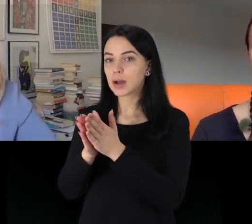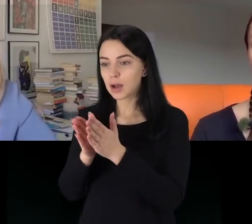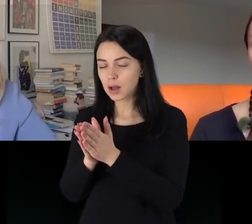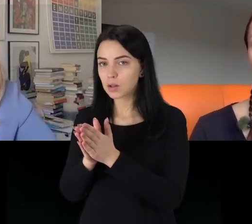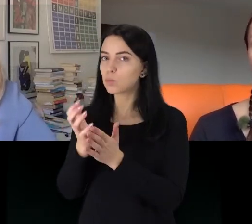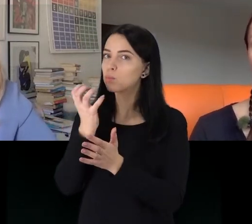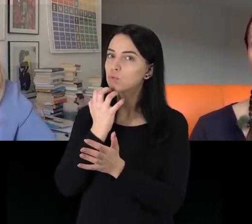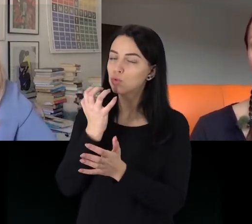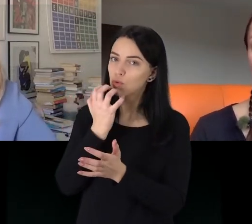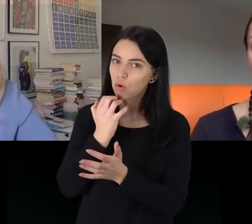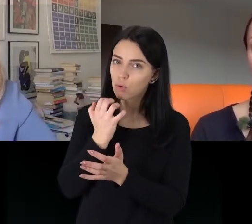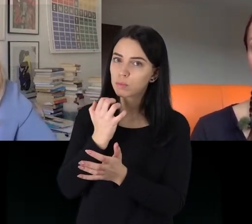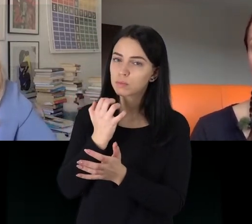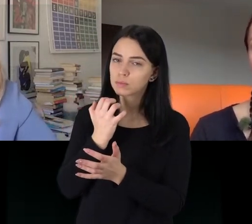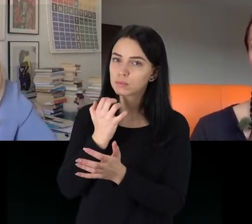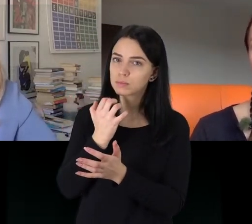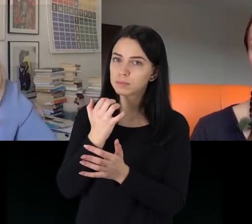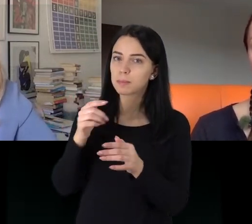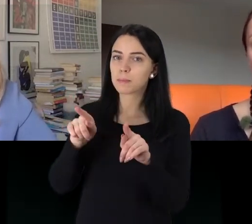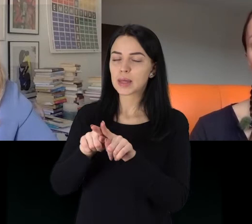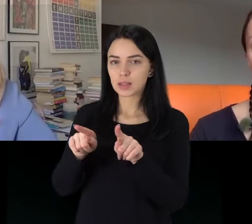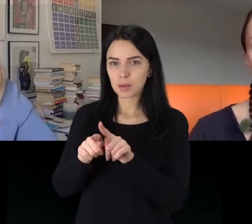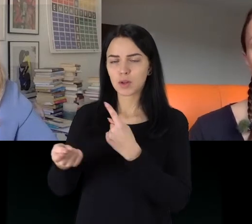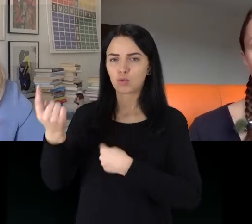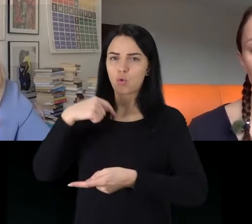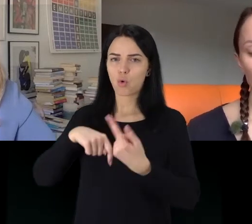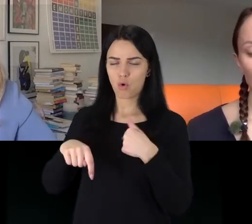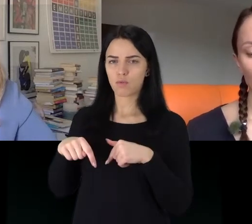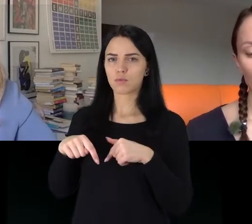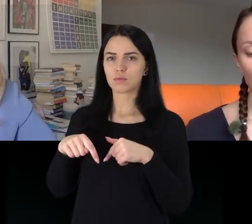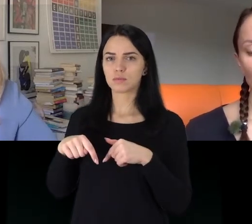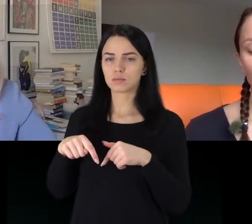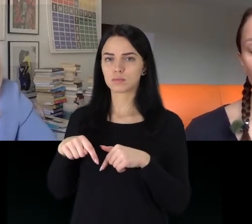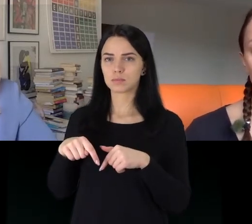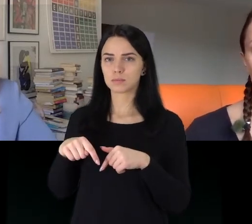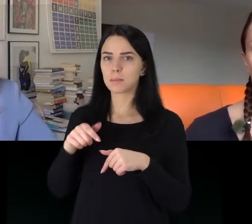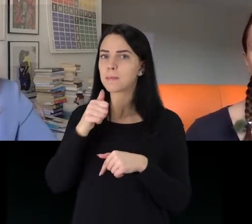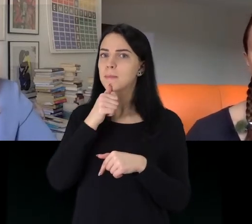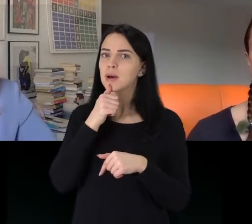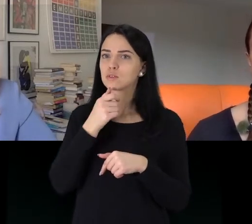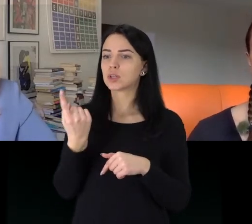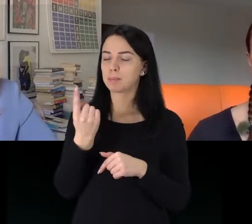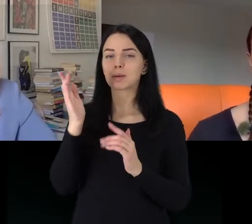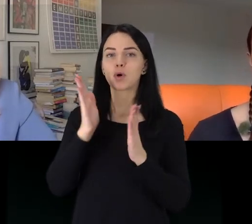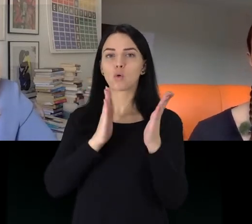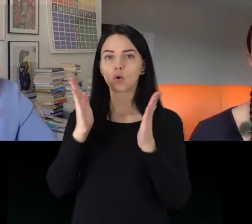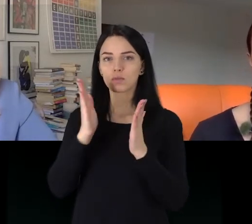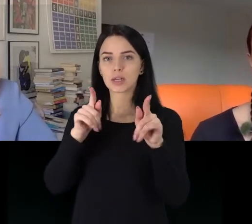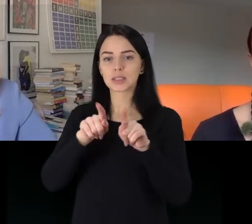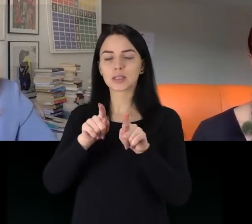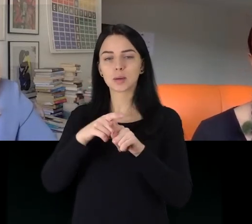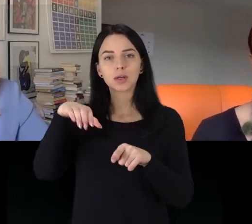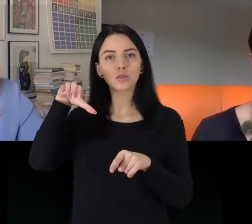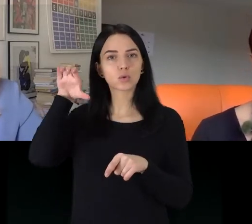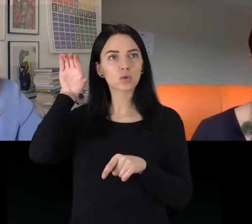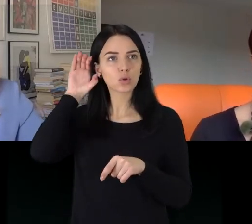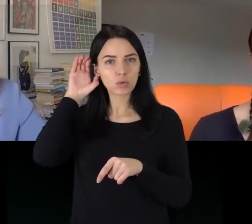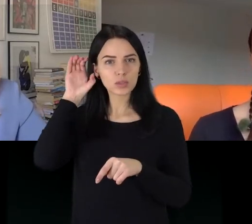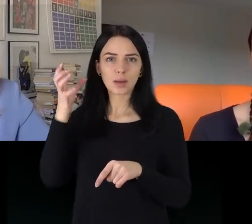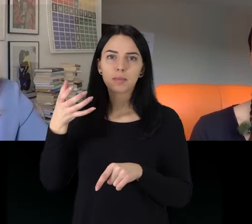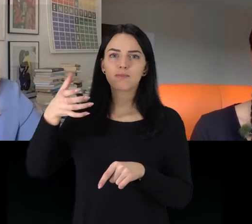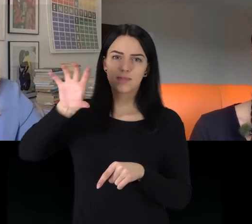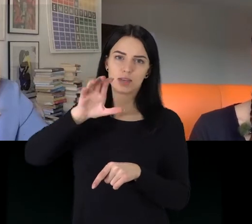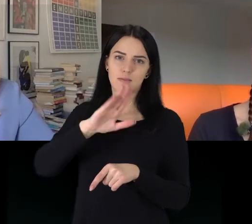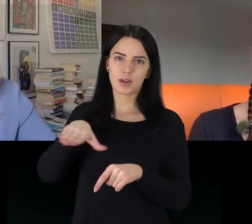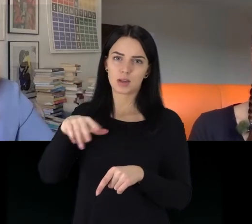domėtis. Bet vėlgi grįžtu. O jeigu, pavyzdžiui, vos pirmą konferenciją klausė ir tokie vyresni